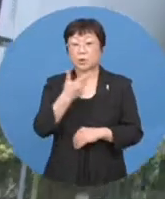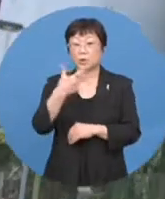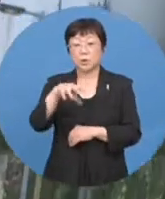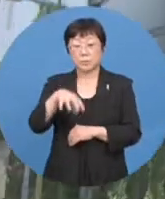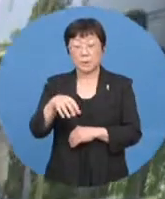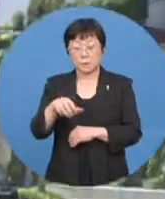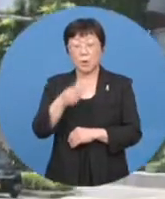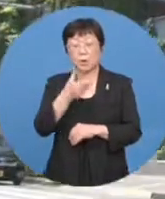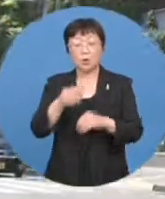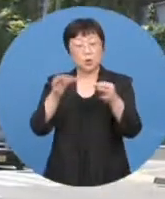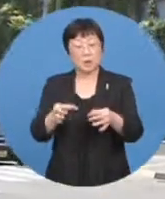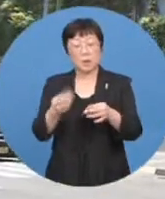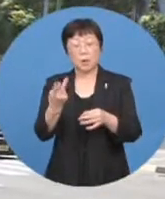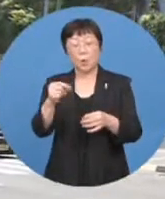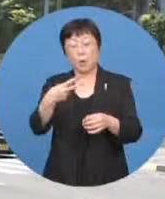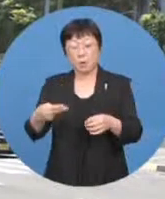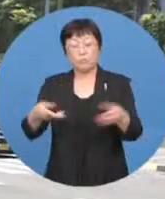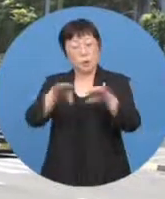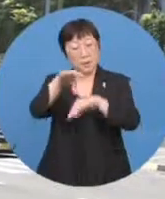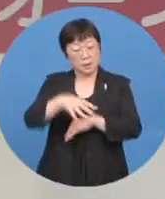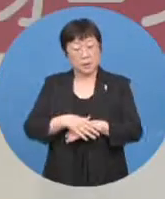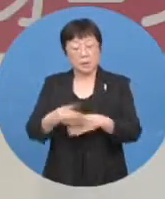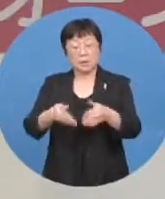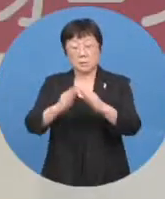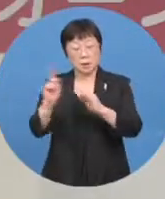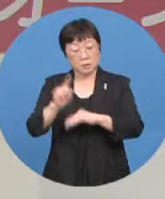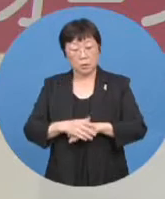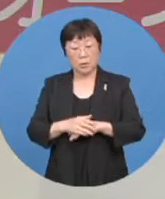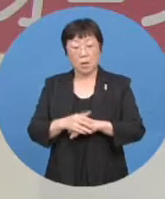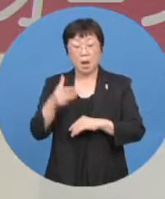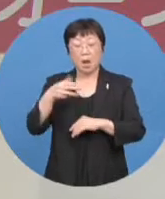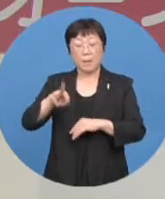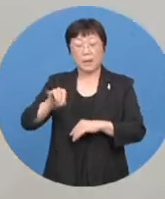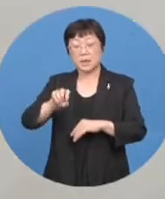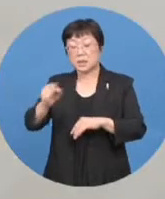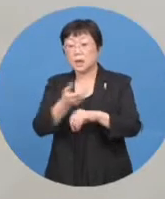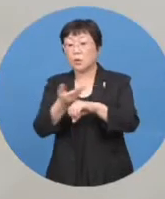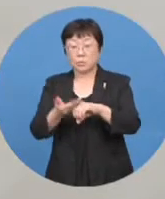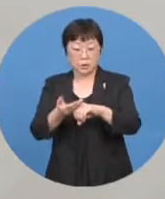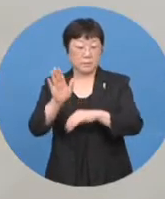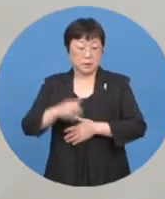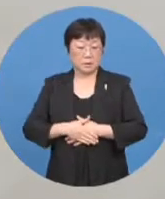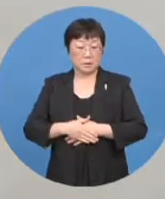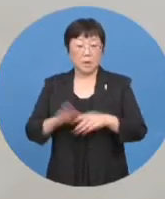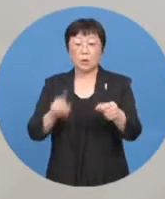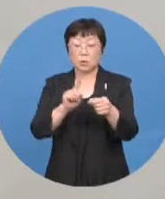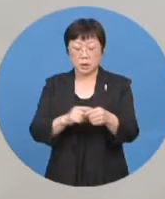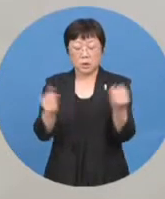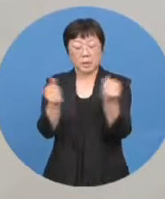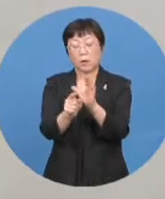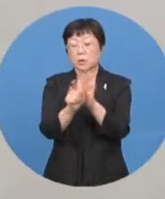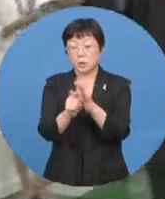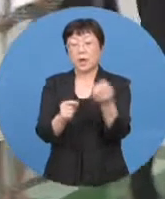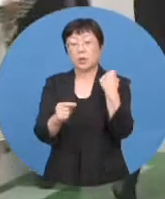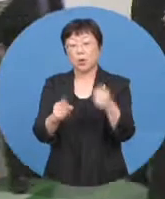徳島市の徳銀ともにプラザ、ここに誕生したのがマリッサ徳島です。今年を結婚支援